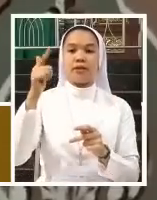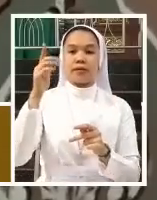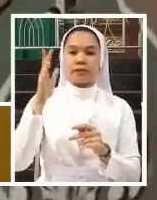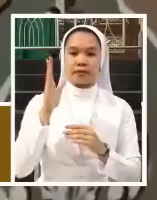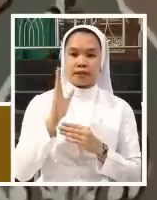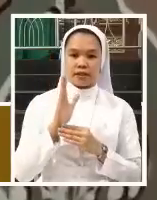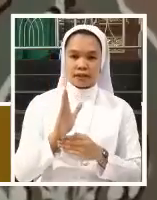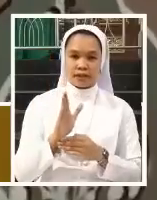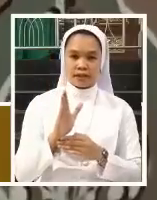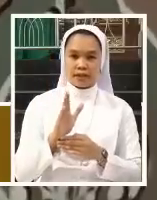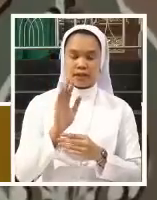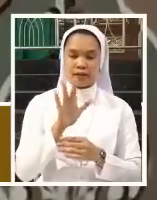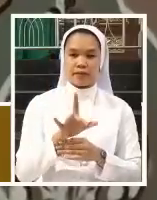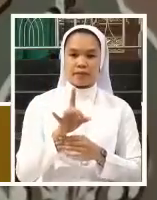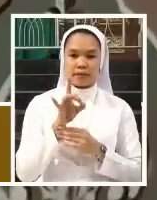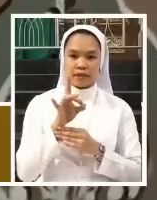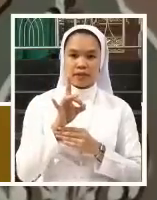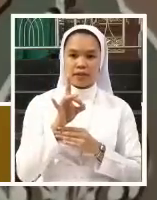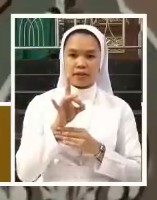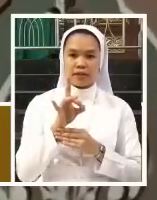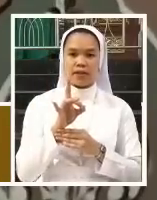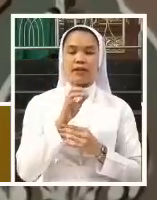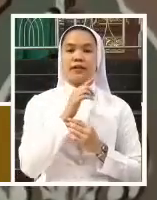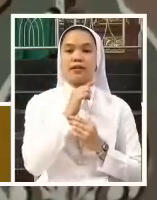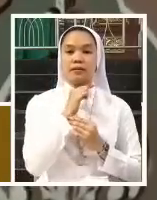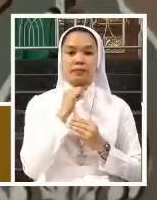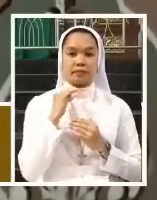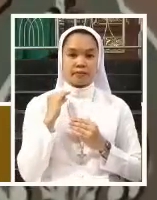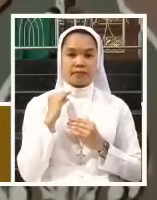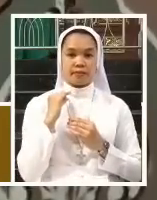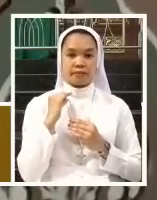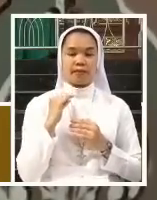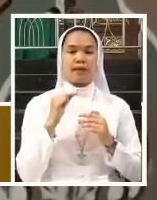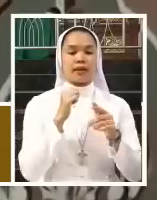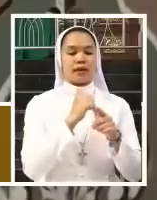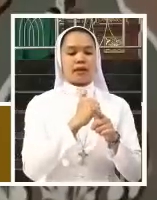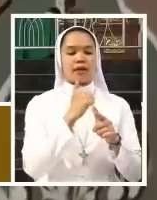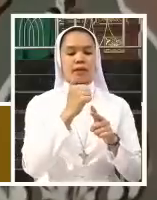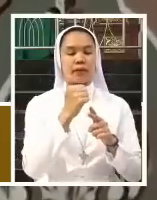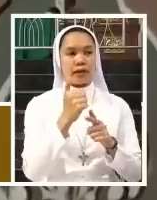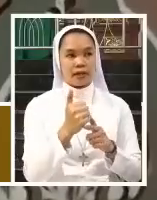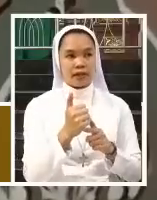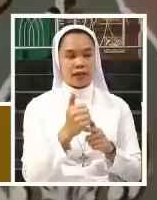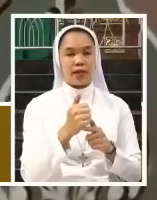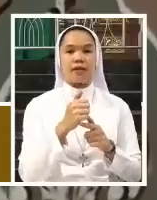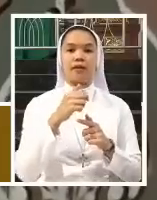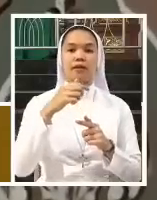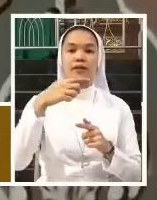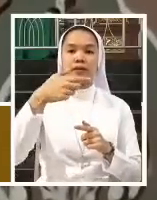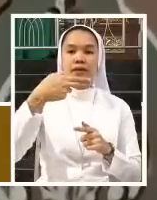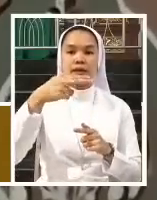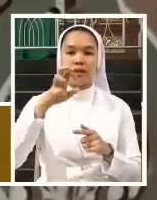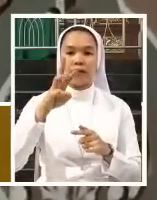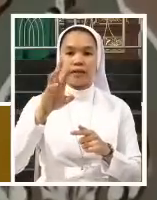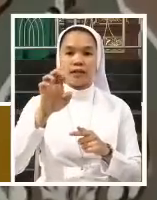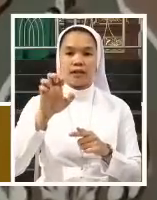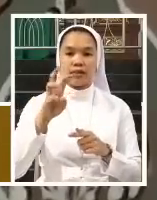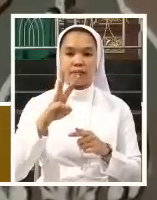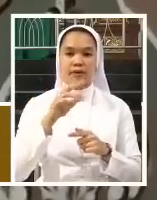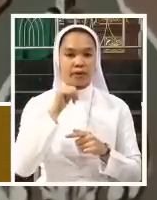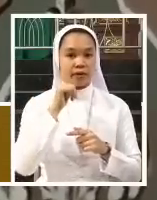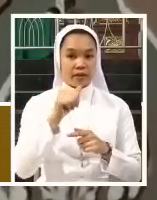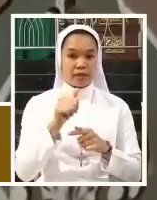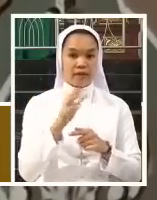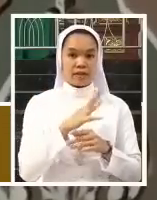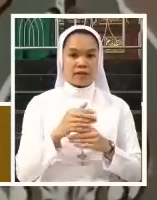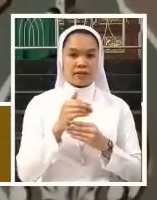Iniinapudan niya itong mga padi. Sosog sa sumurat kang Ebreo, no one assumes the priesthood